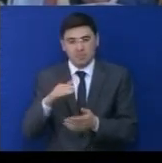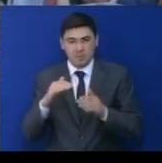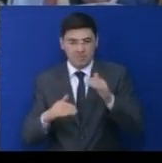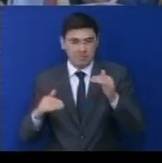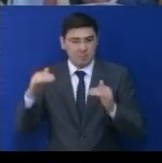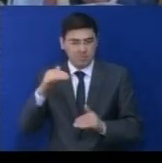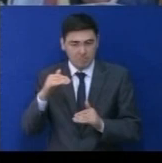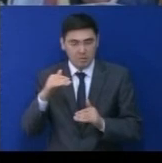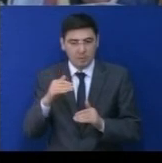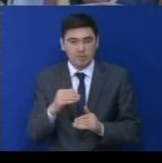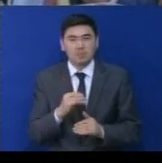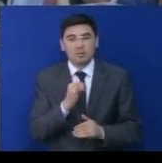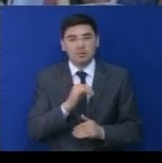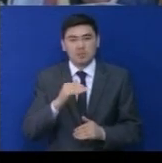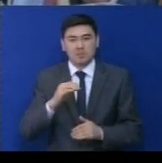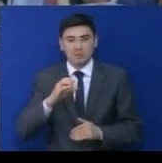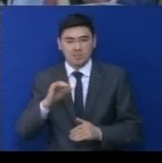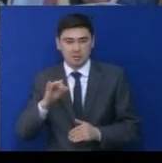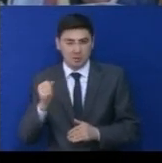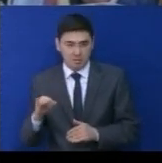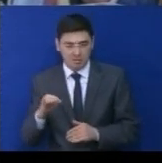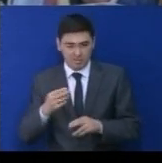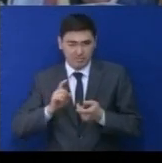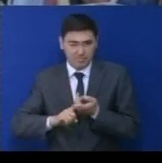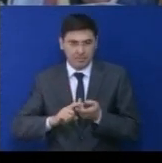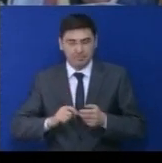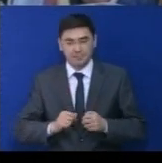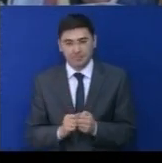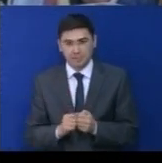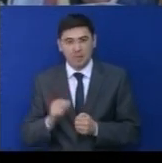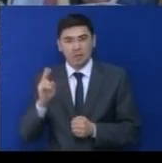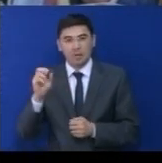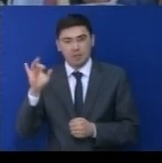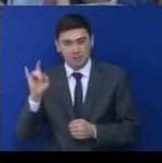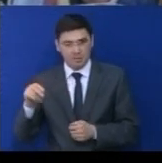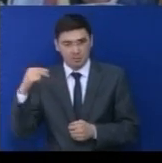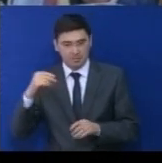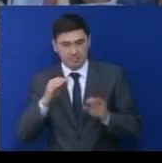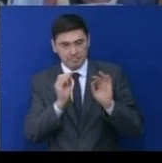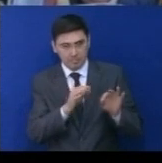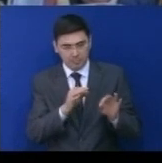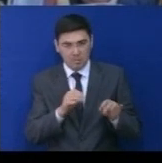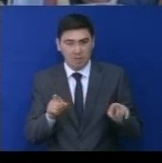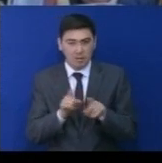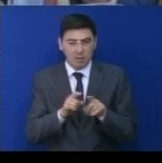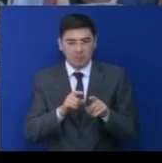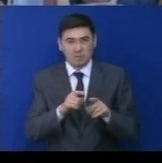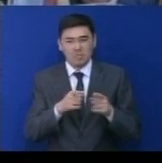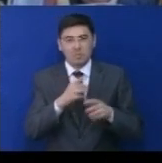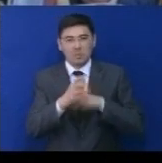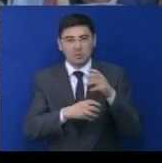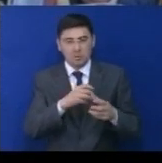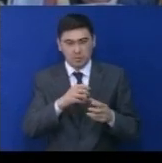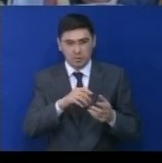глобальном индексе GFCI. Глава государства Касым-Жомарт Токаев подчеркнул, что создание Международного финансового центра – это